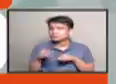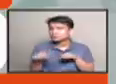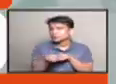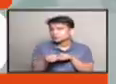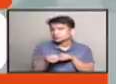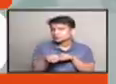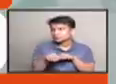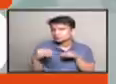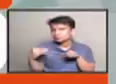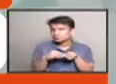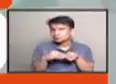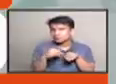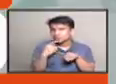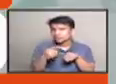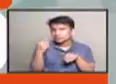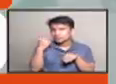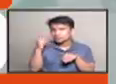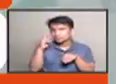kay kanino?